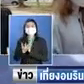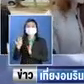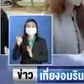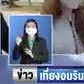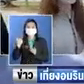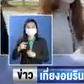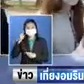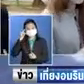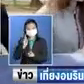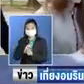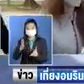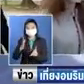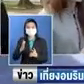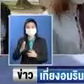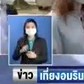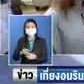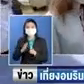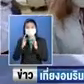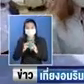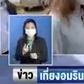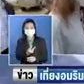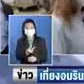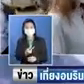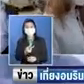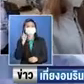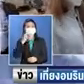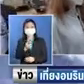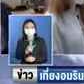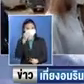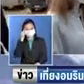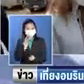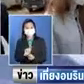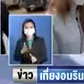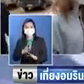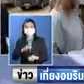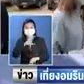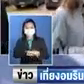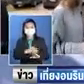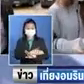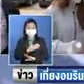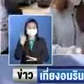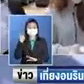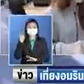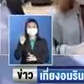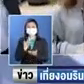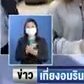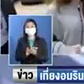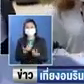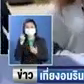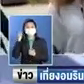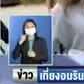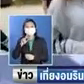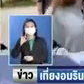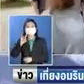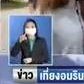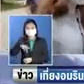แล้วก็ไม่รู้จักลูกน้องสองคนคือนฤมลกับสายน้ำผึ้งที่ถูกจับไปก่อนหน้านี้ที่เขาบอกว่ารับเงินจากพิยดา